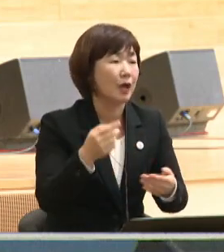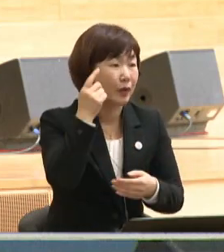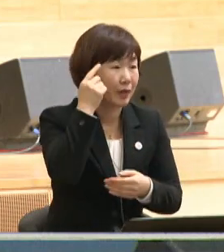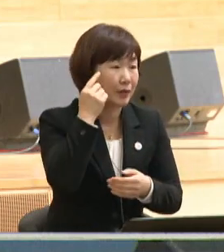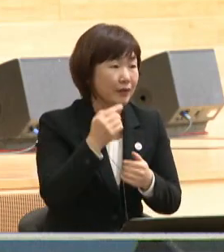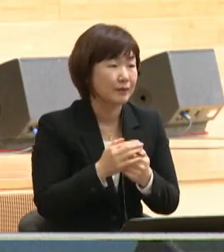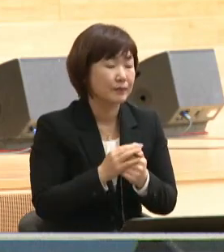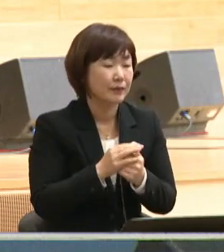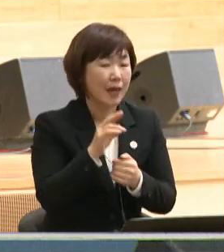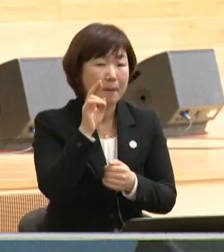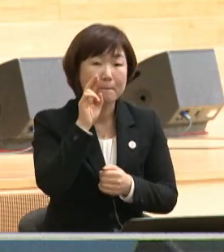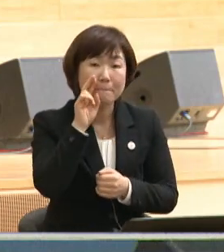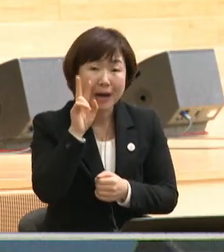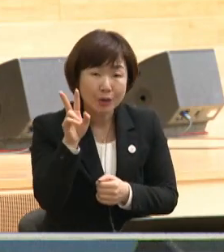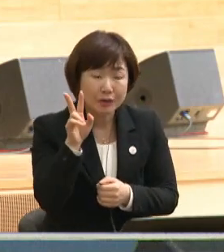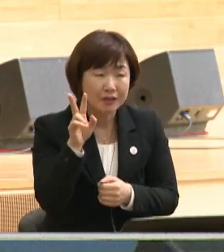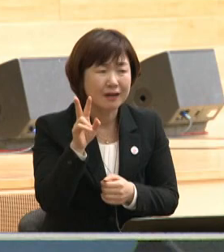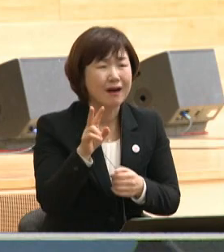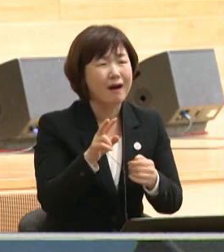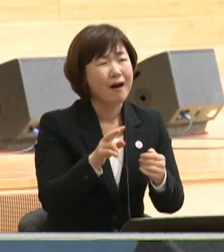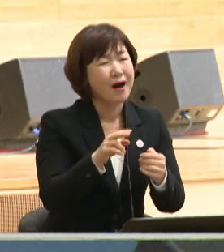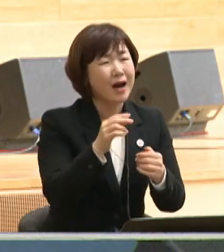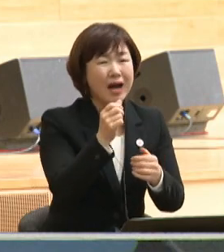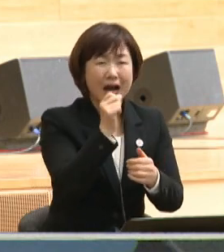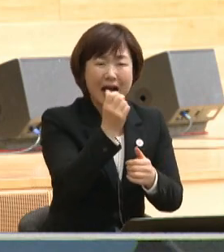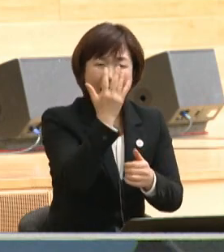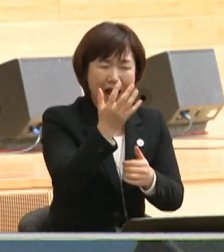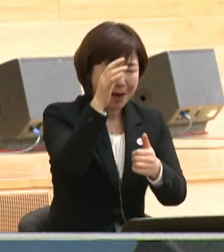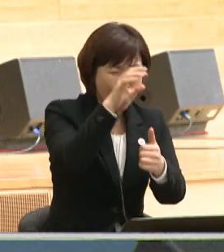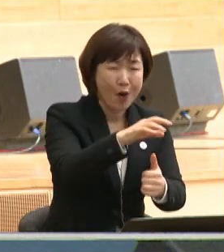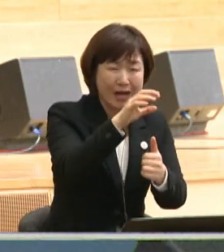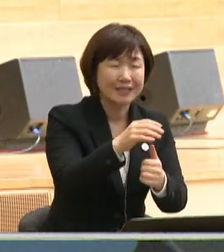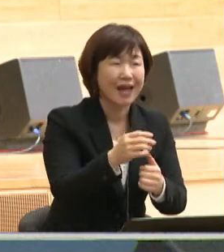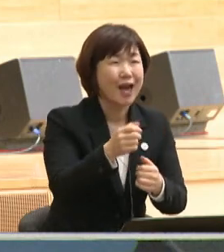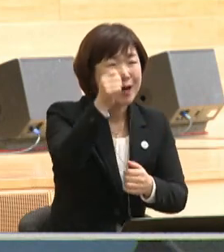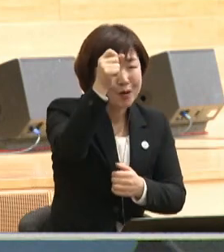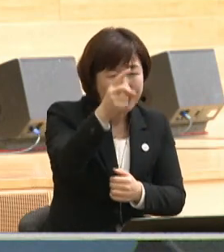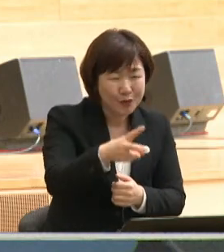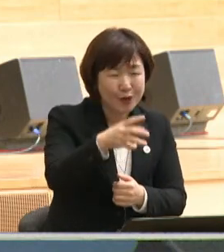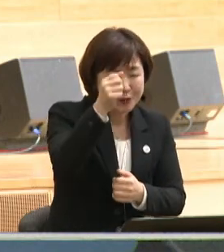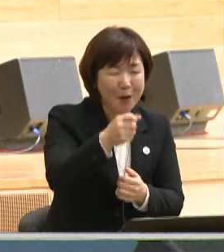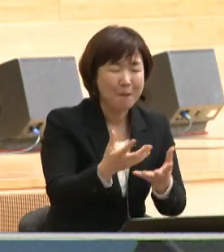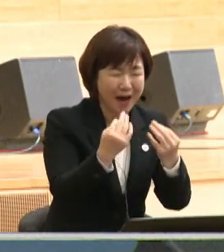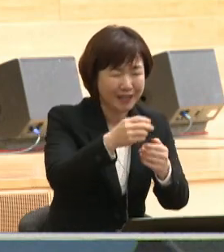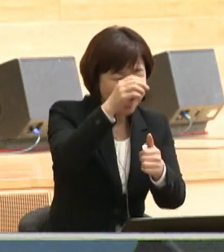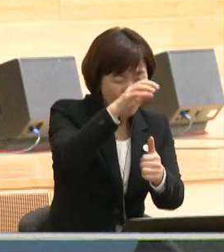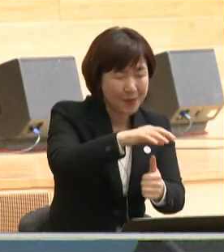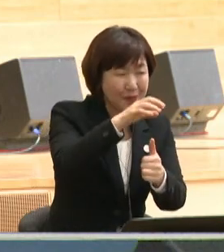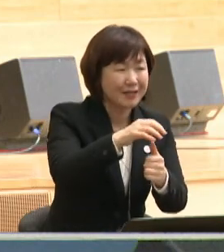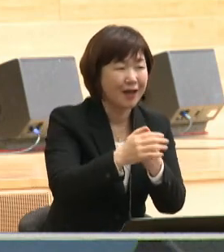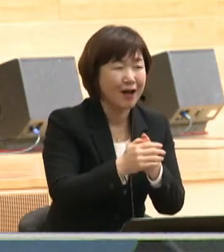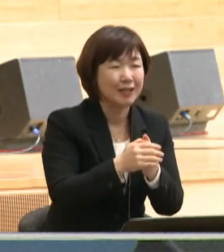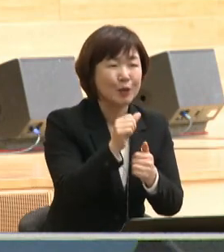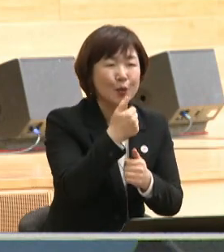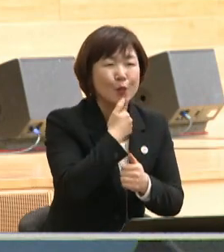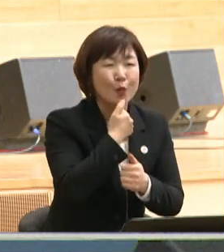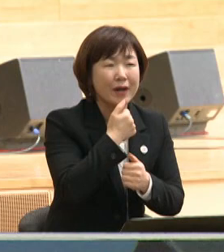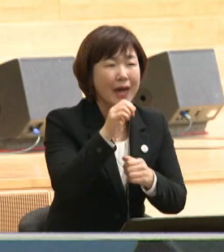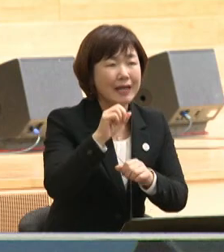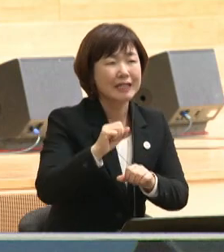바로 수없이 감옥에서 갇히면서 로마 병사들을 관찰했을 것이기 때문이죠 로마 병사들을